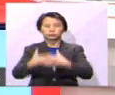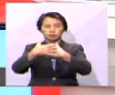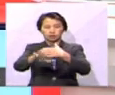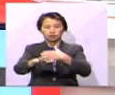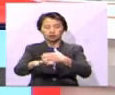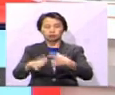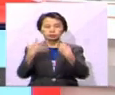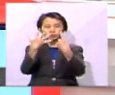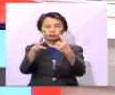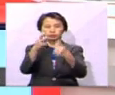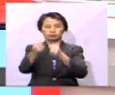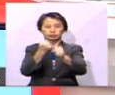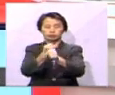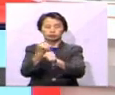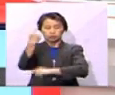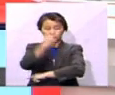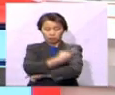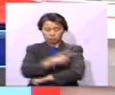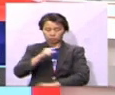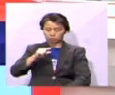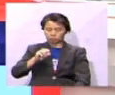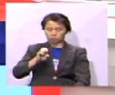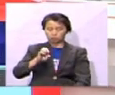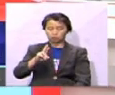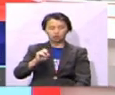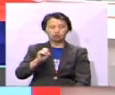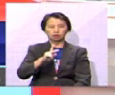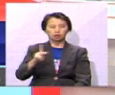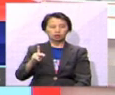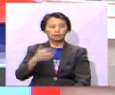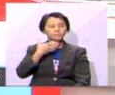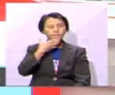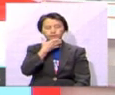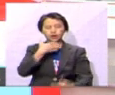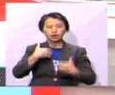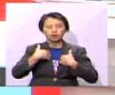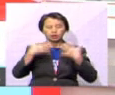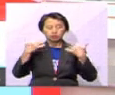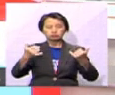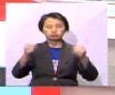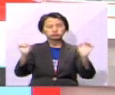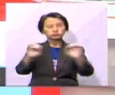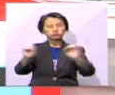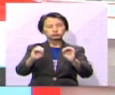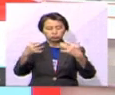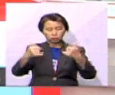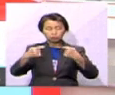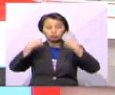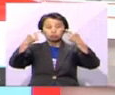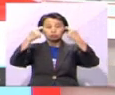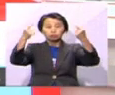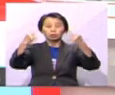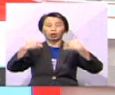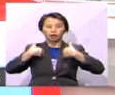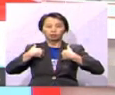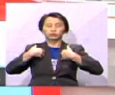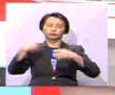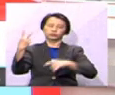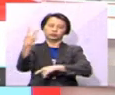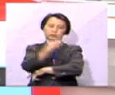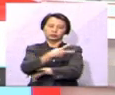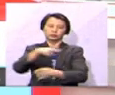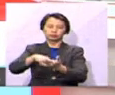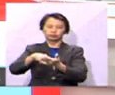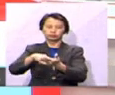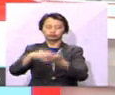Selepas 15 tahun, Hari Gerakan Belia 4B Malaysia tidak diadakan, kegemilangannya kembali sepanjang dua hari ini. Ya, dan atas satu